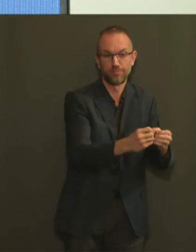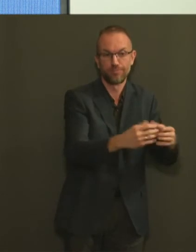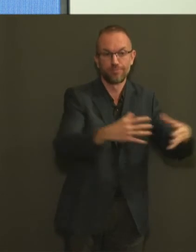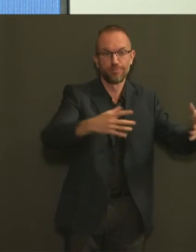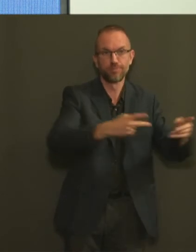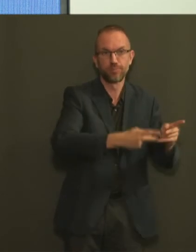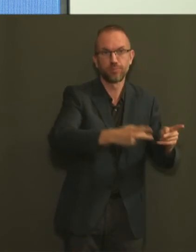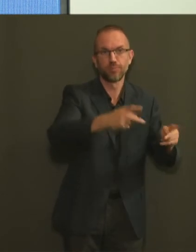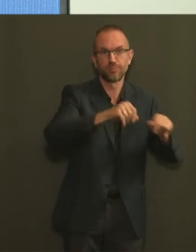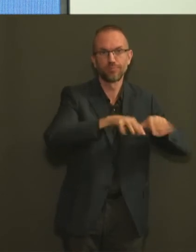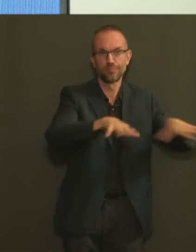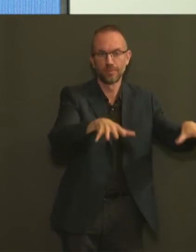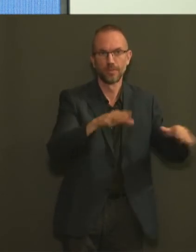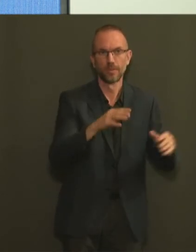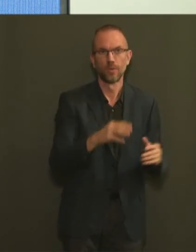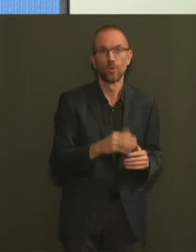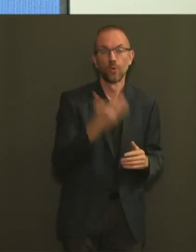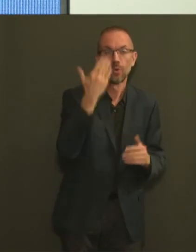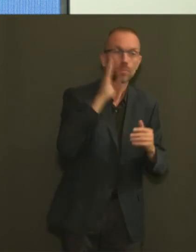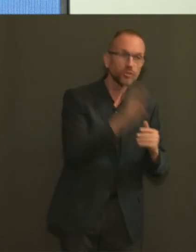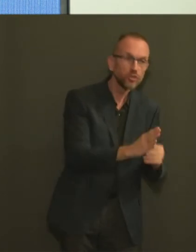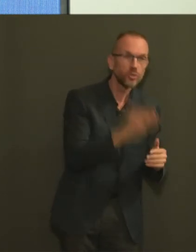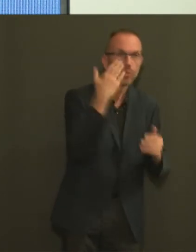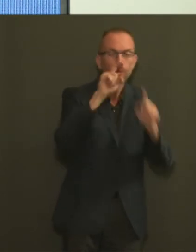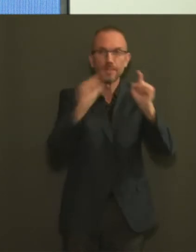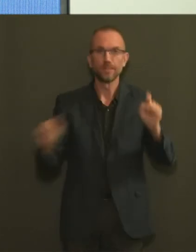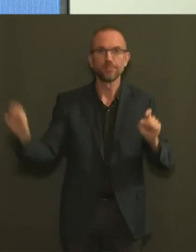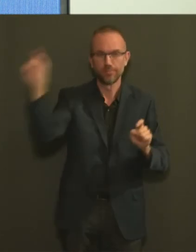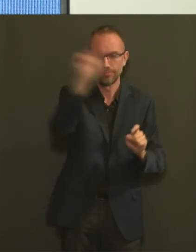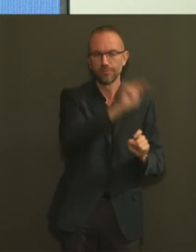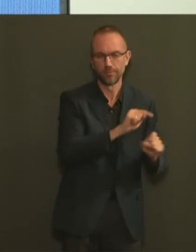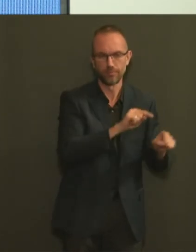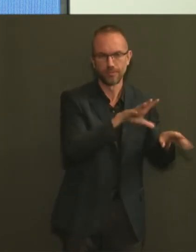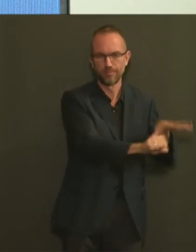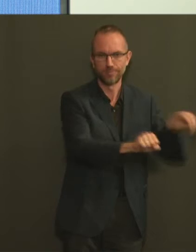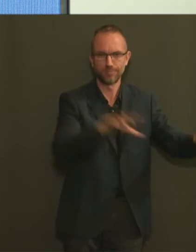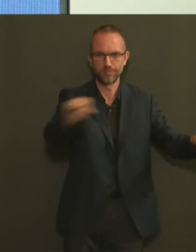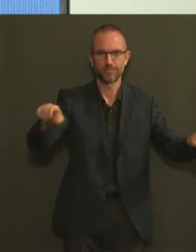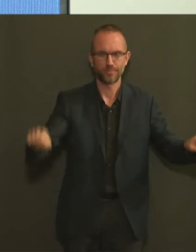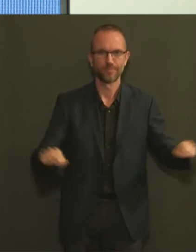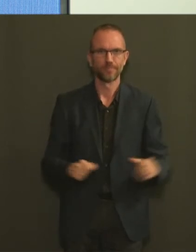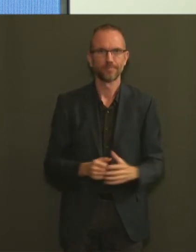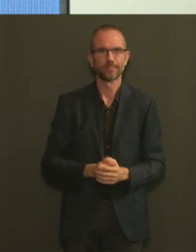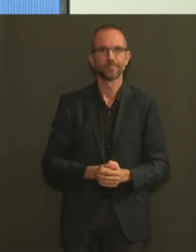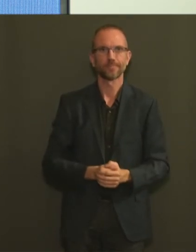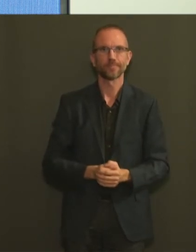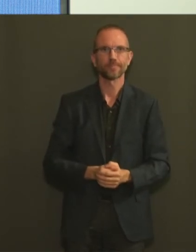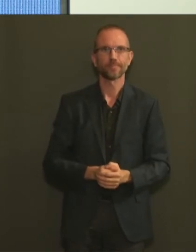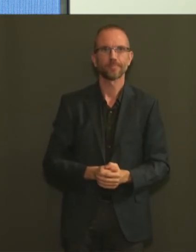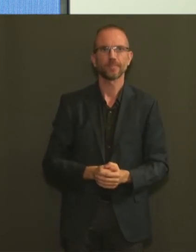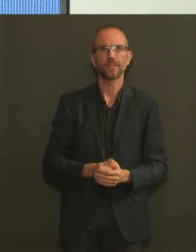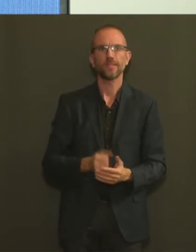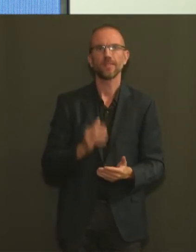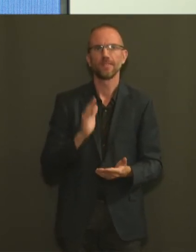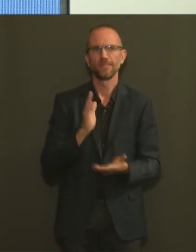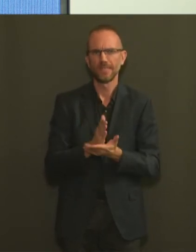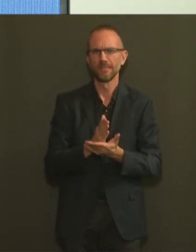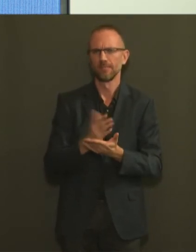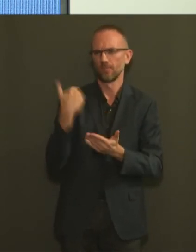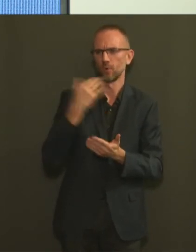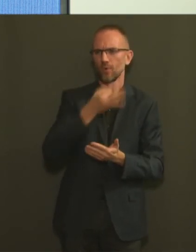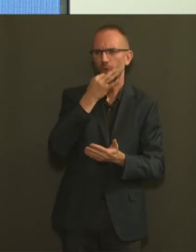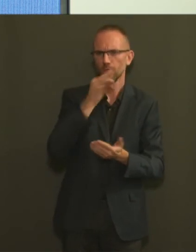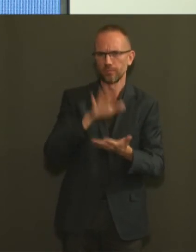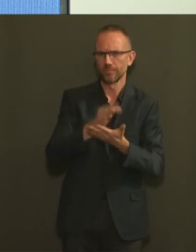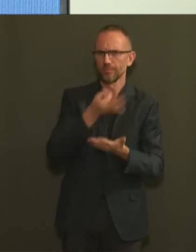d'ailleurs que dans d'autres pays d'europe continentale alors on l'a souligné durant la conférence de presse où s'il n'est pas